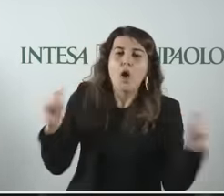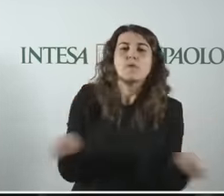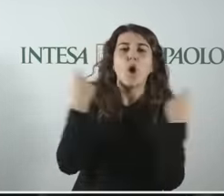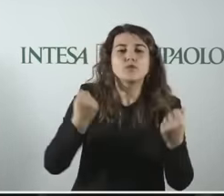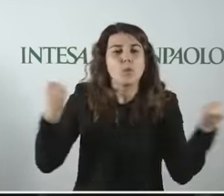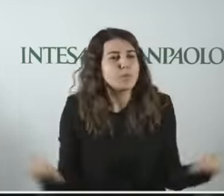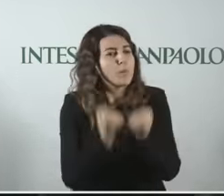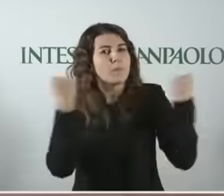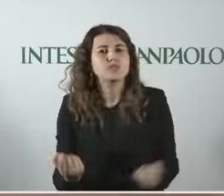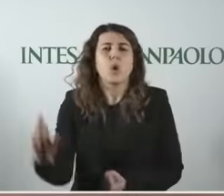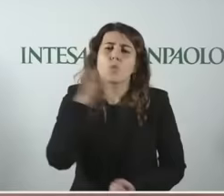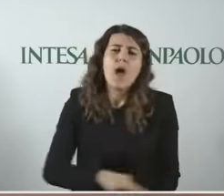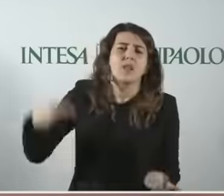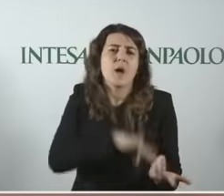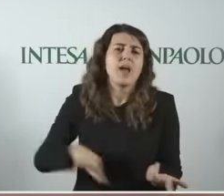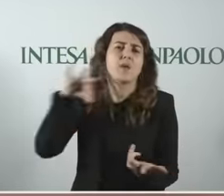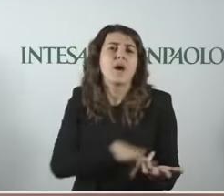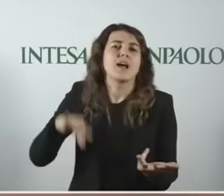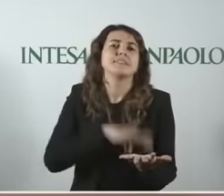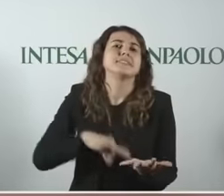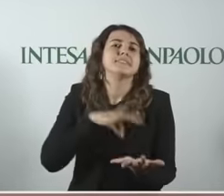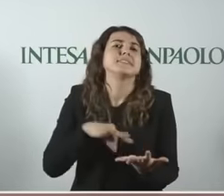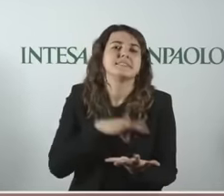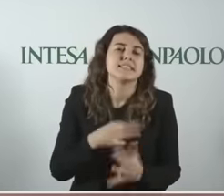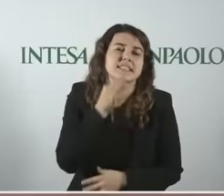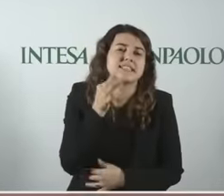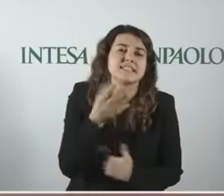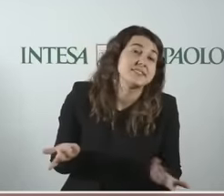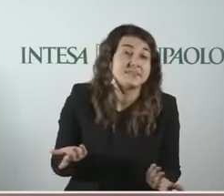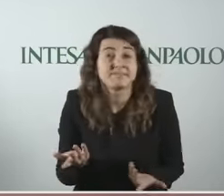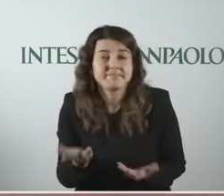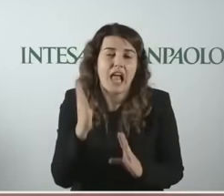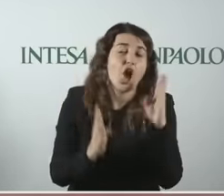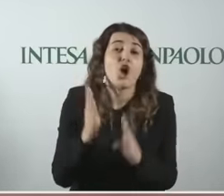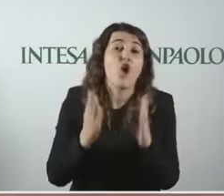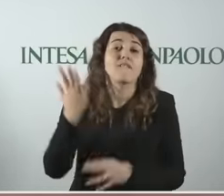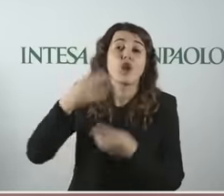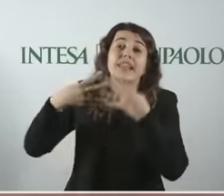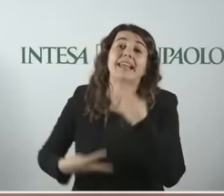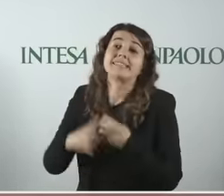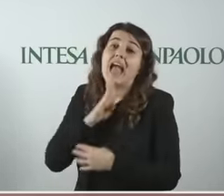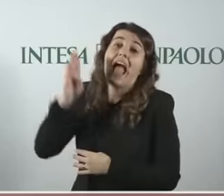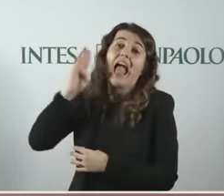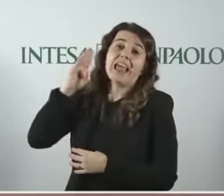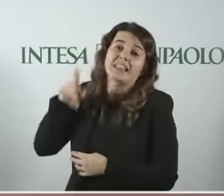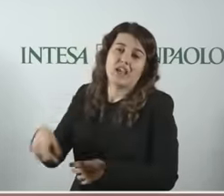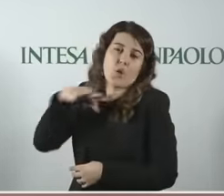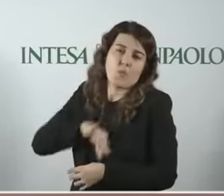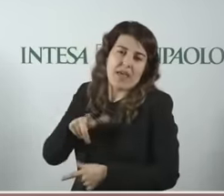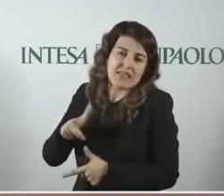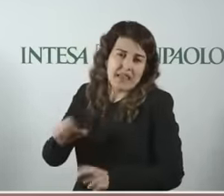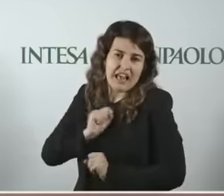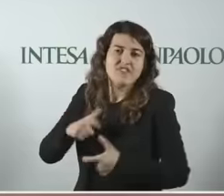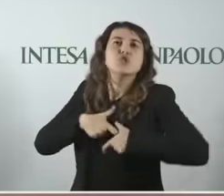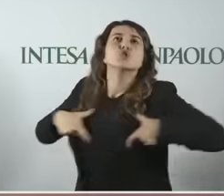pubblicitaria e guadagnandoci un sacco di soldi Insomma quindi è leggermente meno Nobile rispetto alla lista Antica su cui credo che non ci fossero